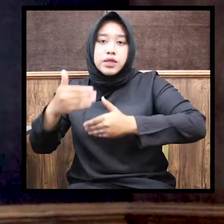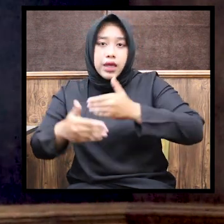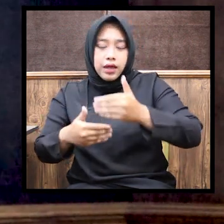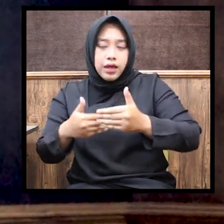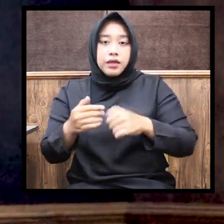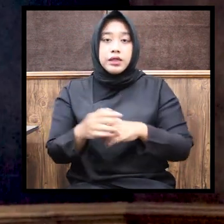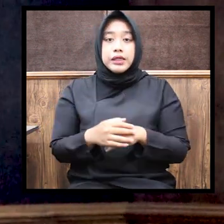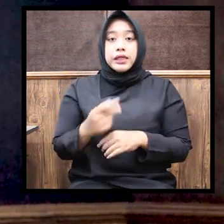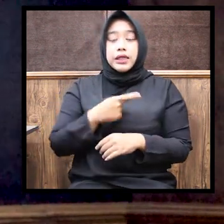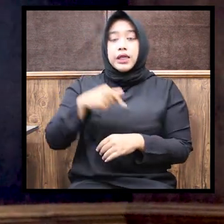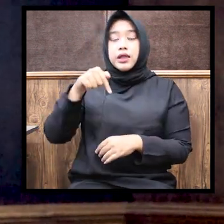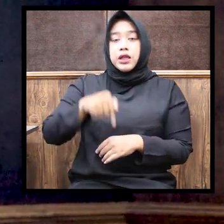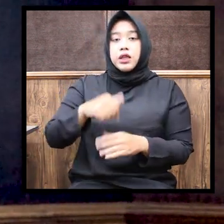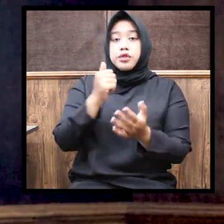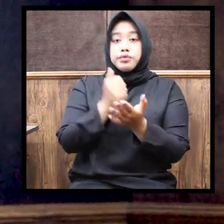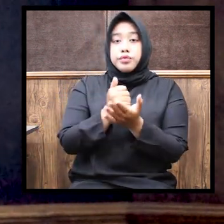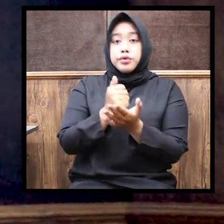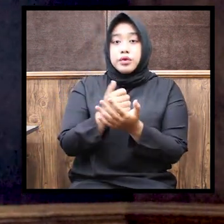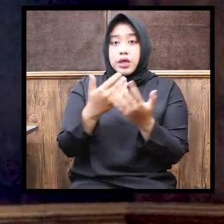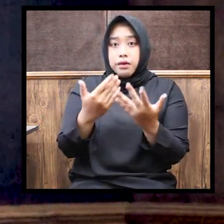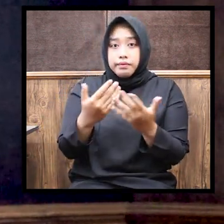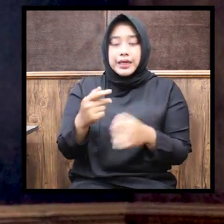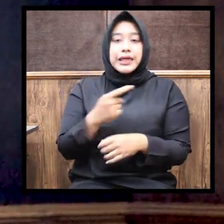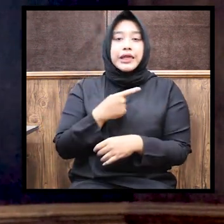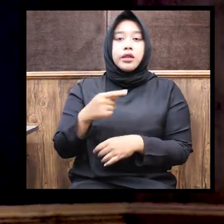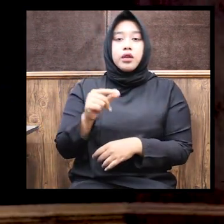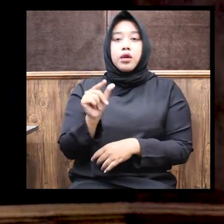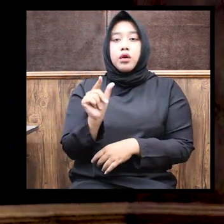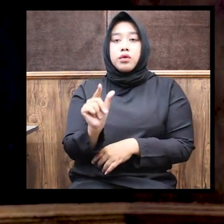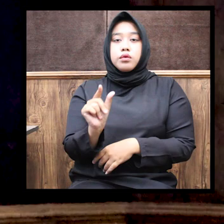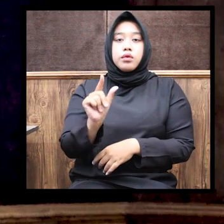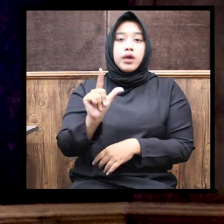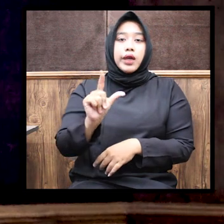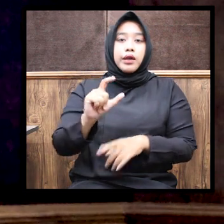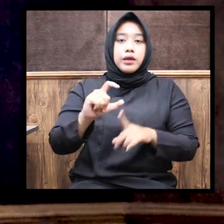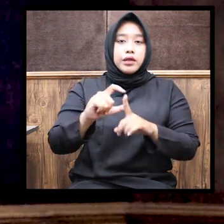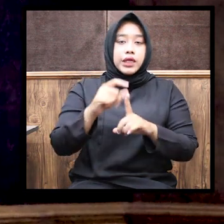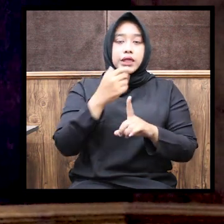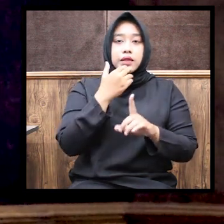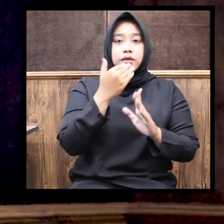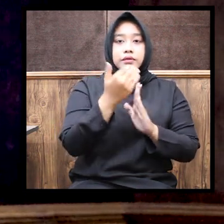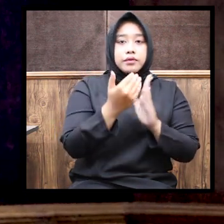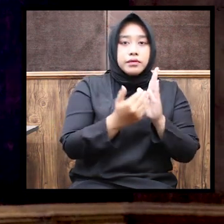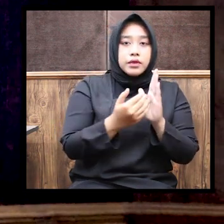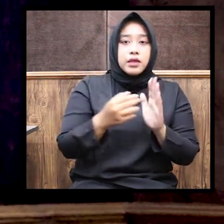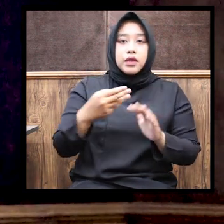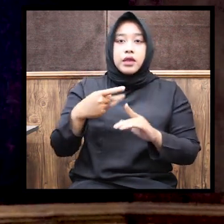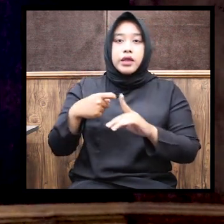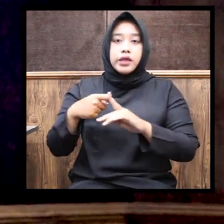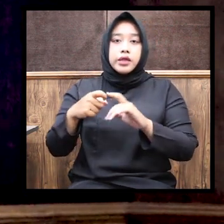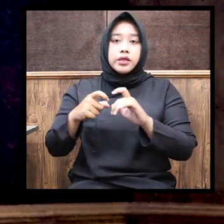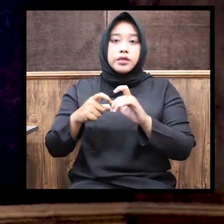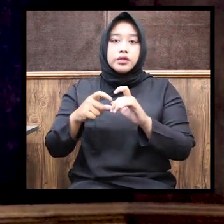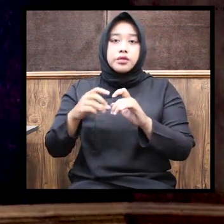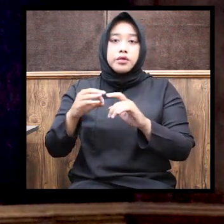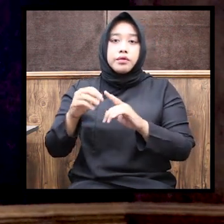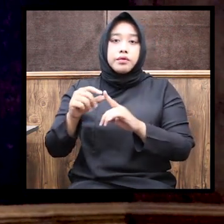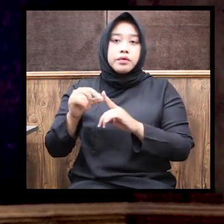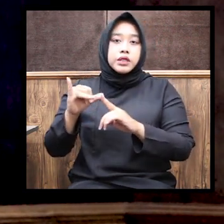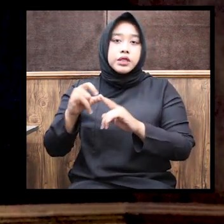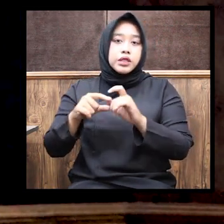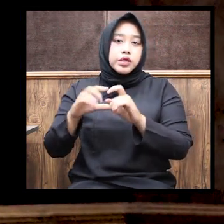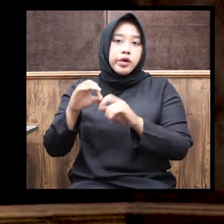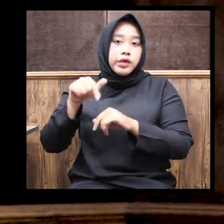makanya kami memang karena status LD ini dalam regulasi adalah exoficiio tentu saja kami